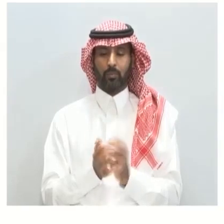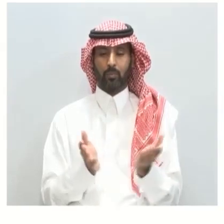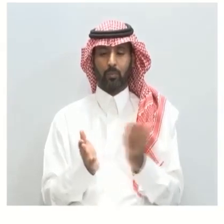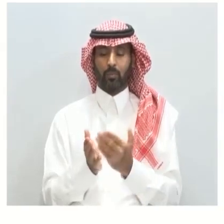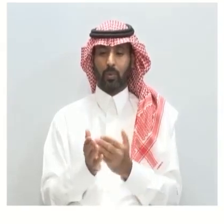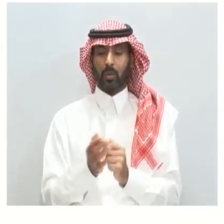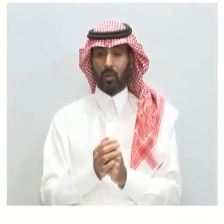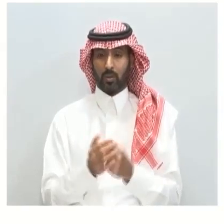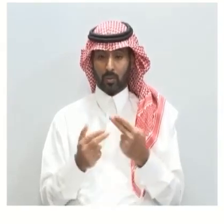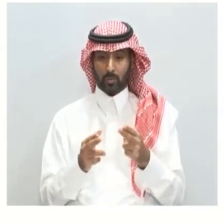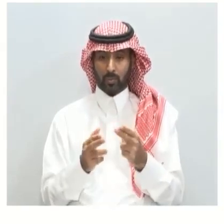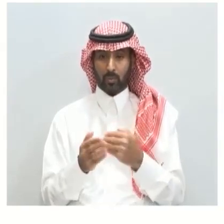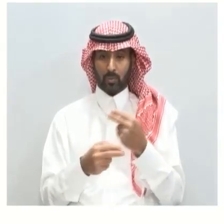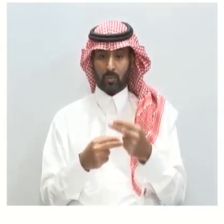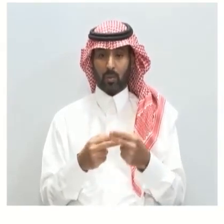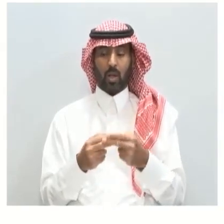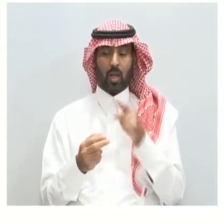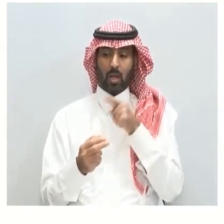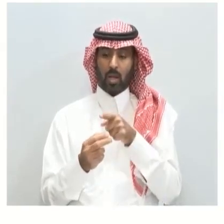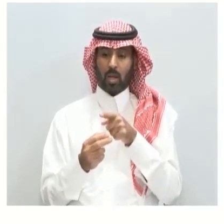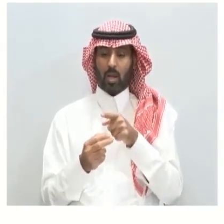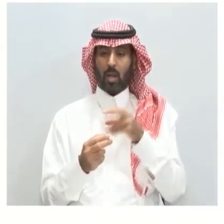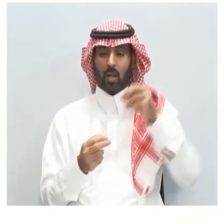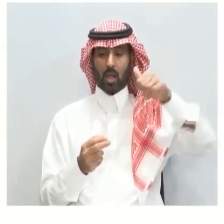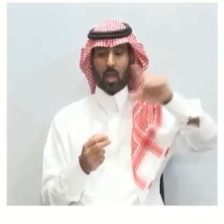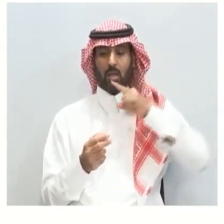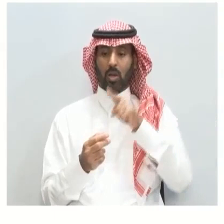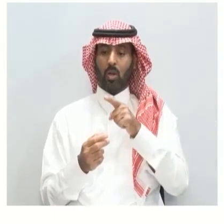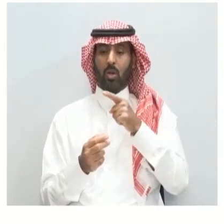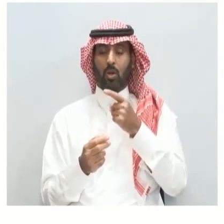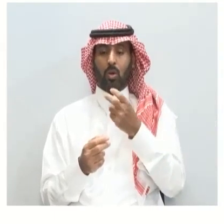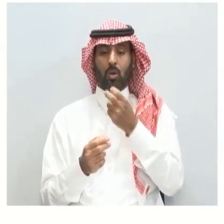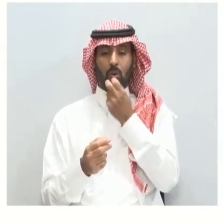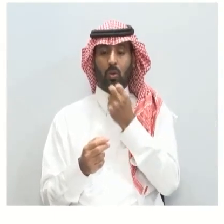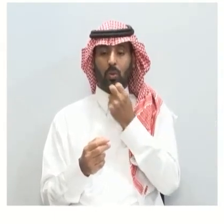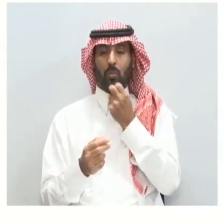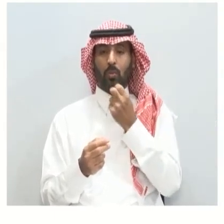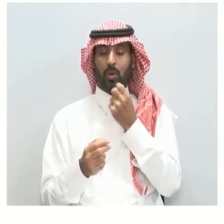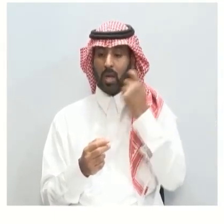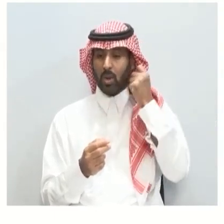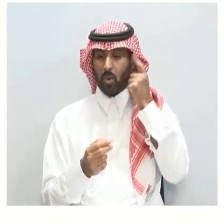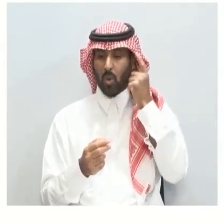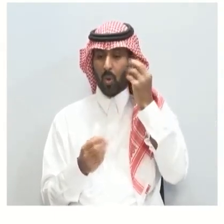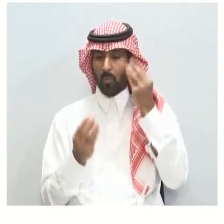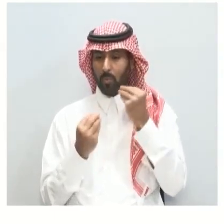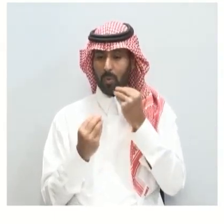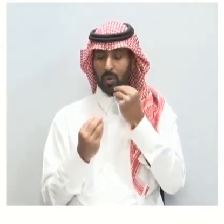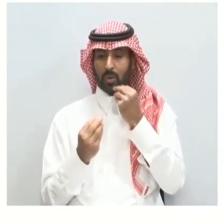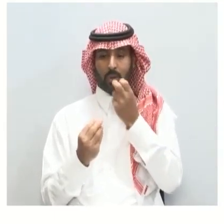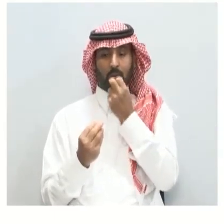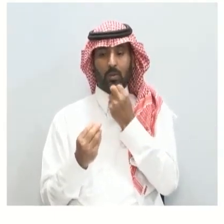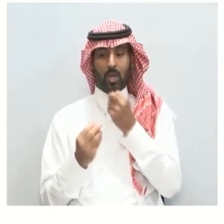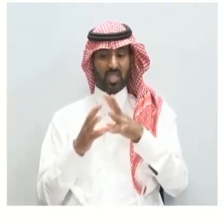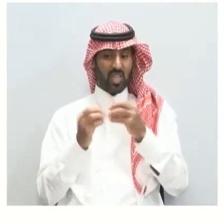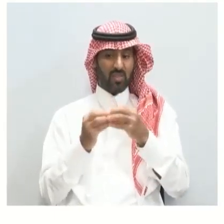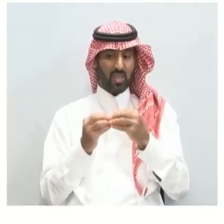القران تمهيد هل علوم القران هي علم القراءات هل علوم القران هي علم التفسير